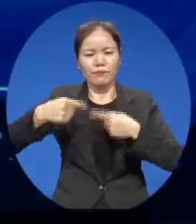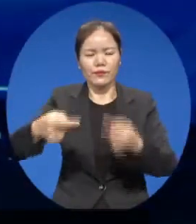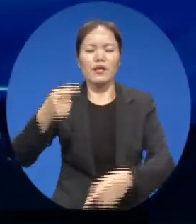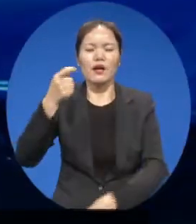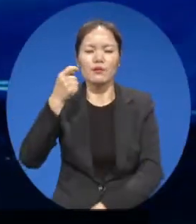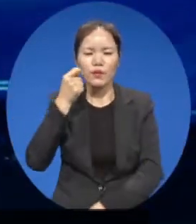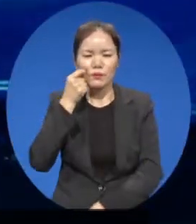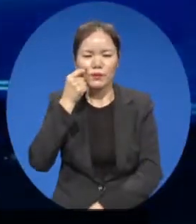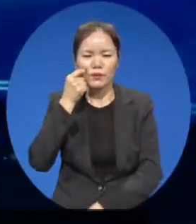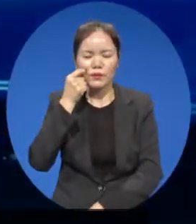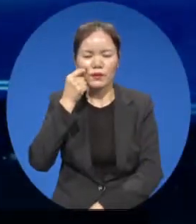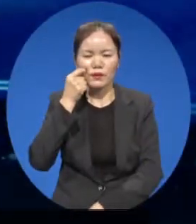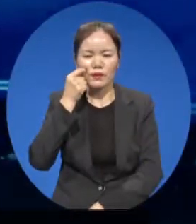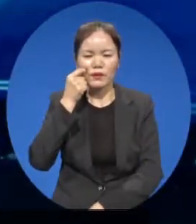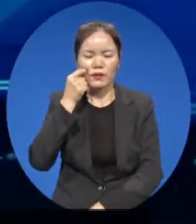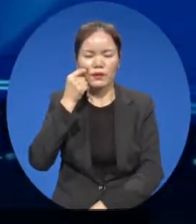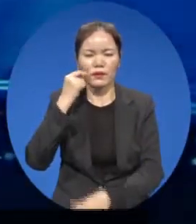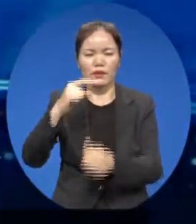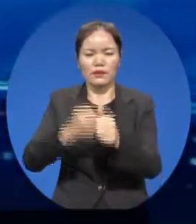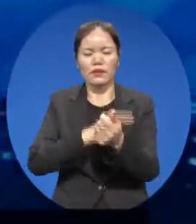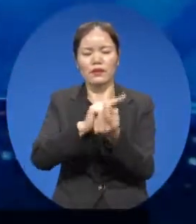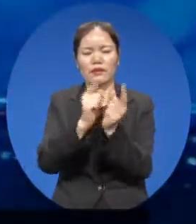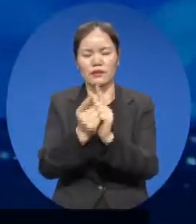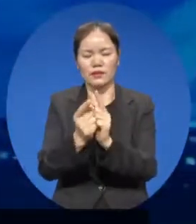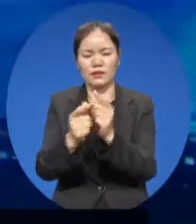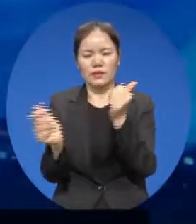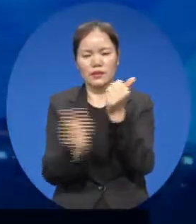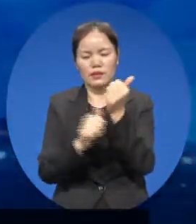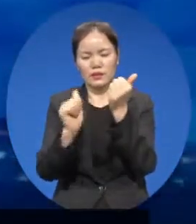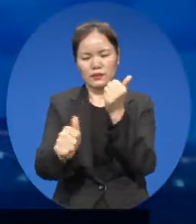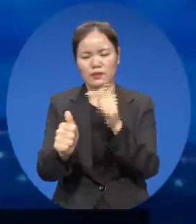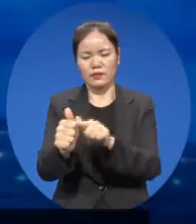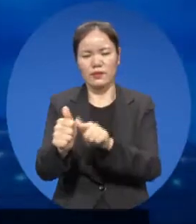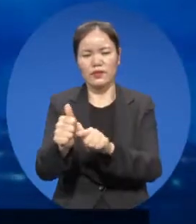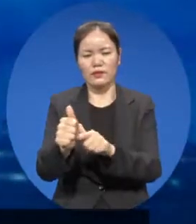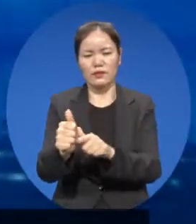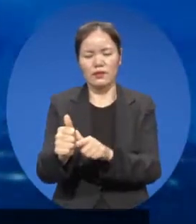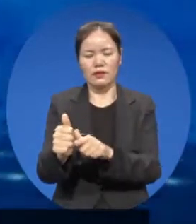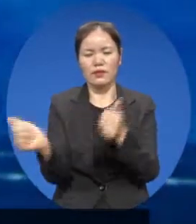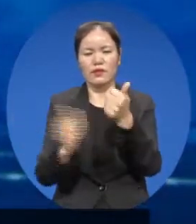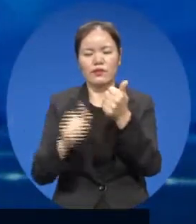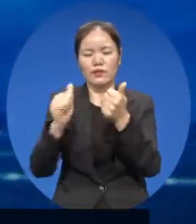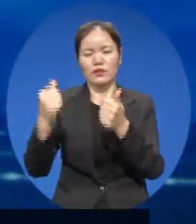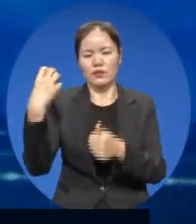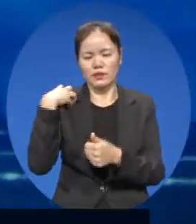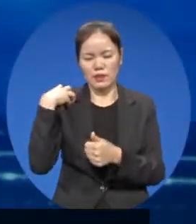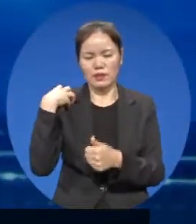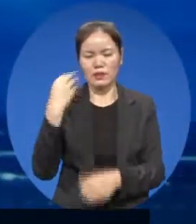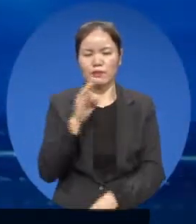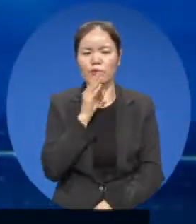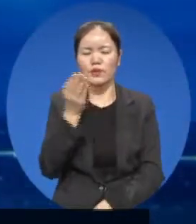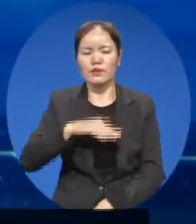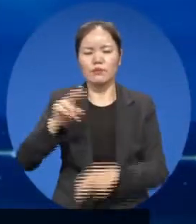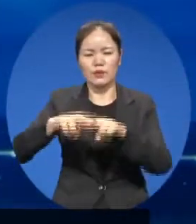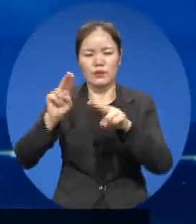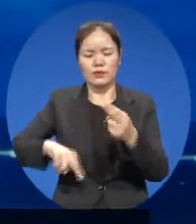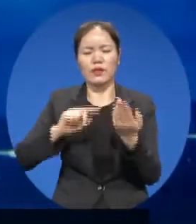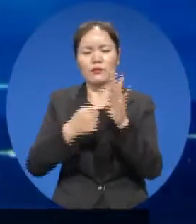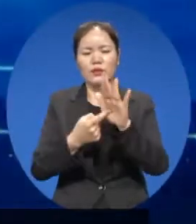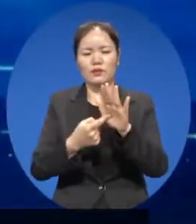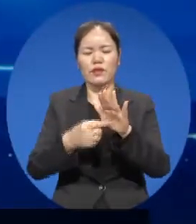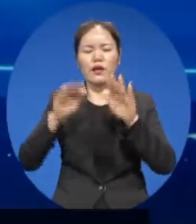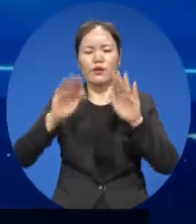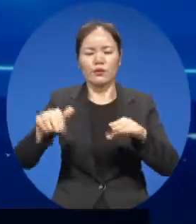되면서 차고 1 위원장을 맡아 야 되는데 고개 0 차원이 사이를 표명을 했죠 물론 오늘 문재인 대통령이 뭐 다른